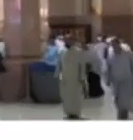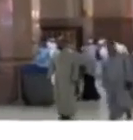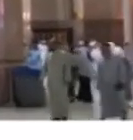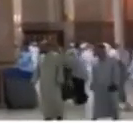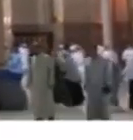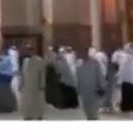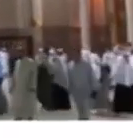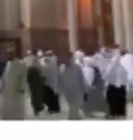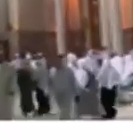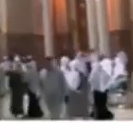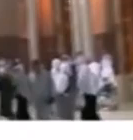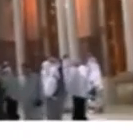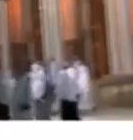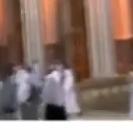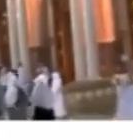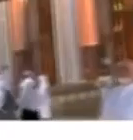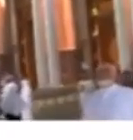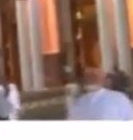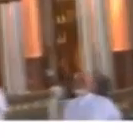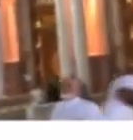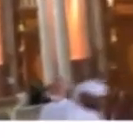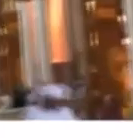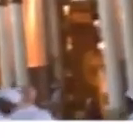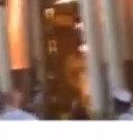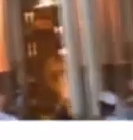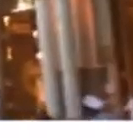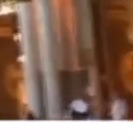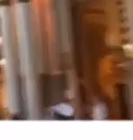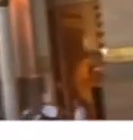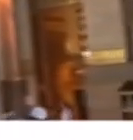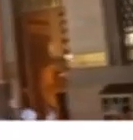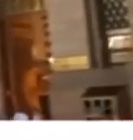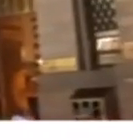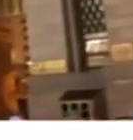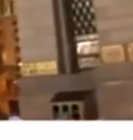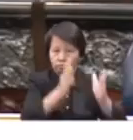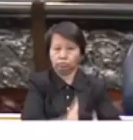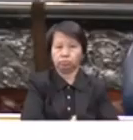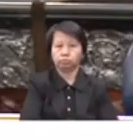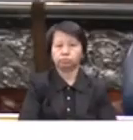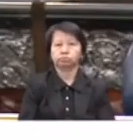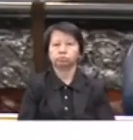diteruskan secara besar dengan membuat smakan penerima